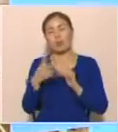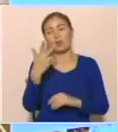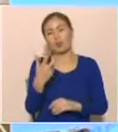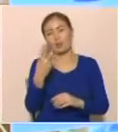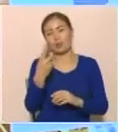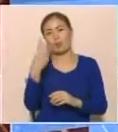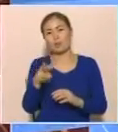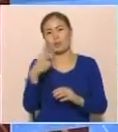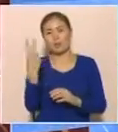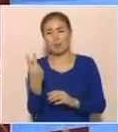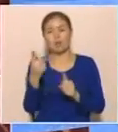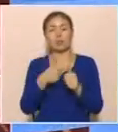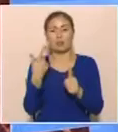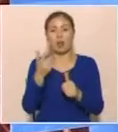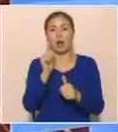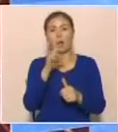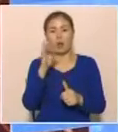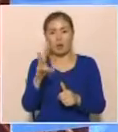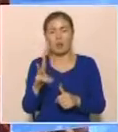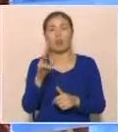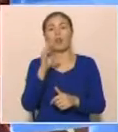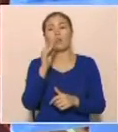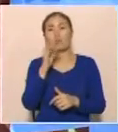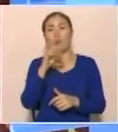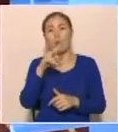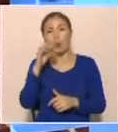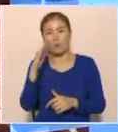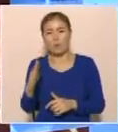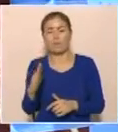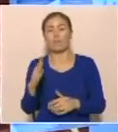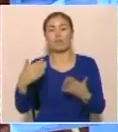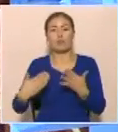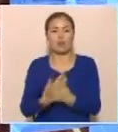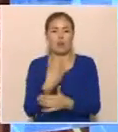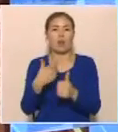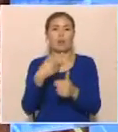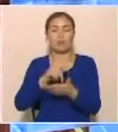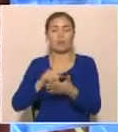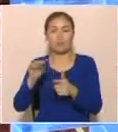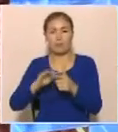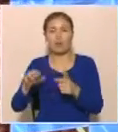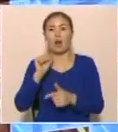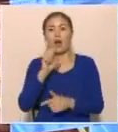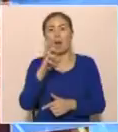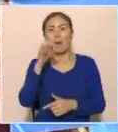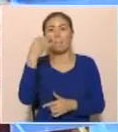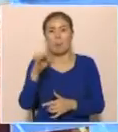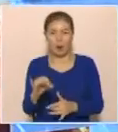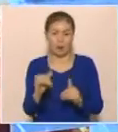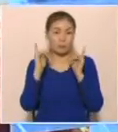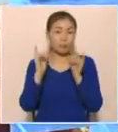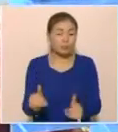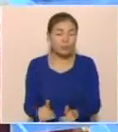18238 қазақстандықтың есімі ақын, ағартушы және философ, жаңа қазақ әдебиетінің негізін қалаушы Абай құрметіне